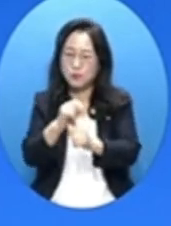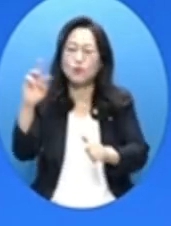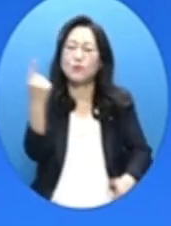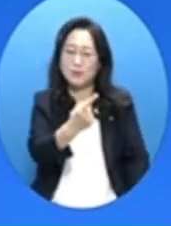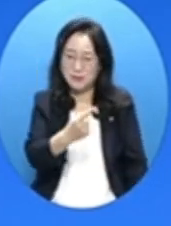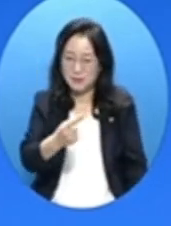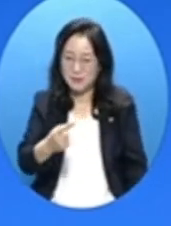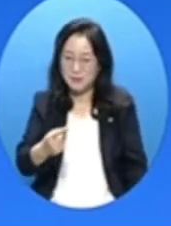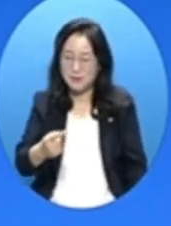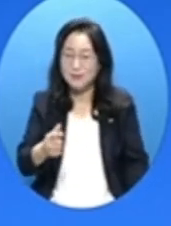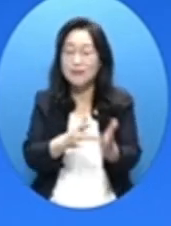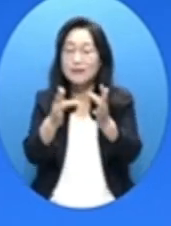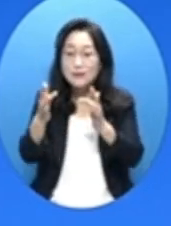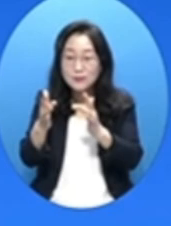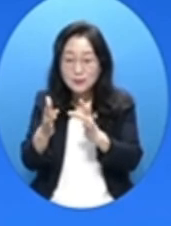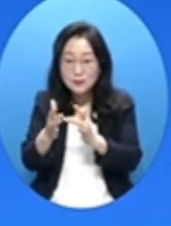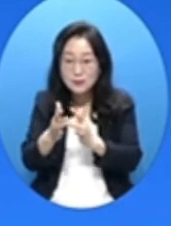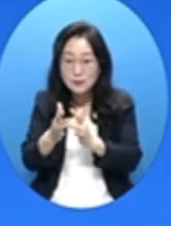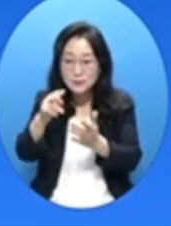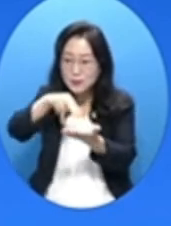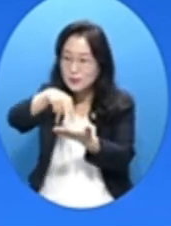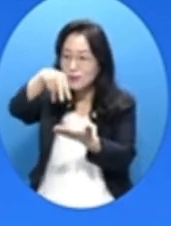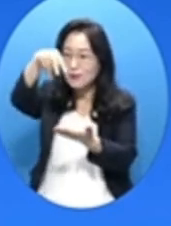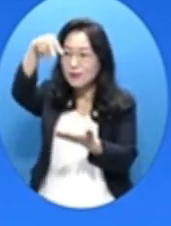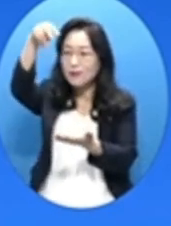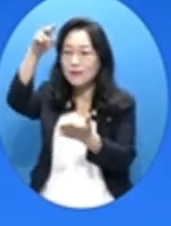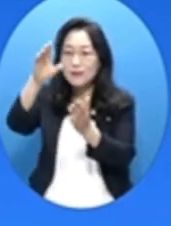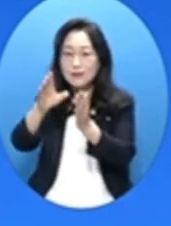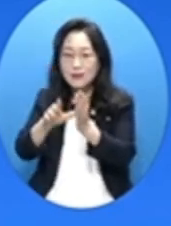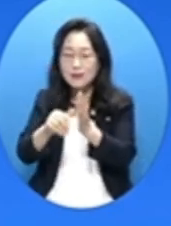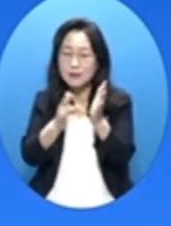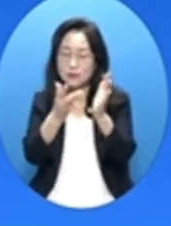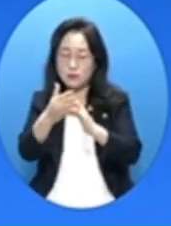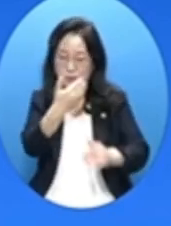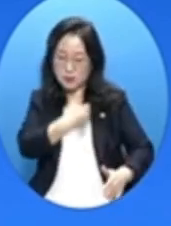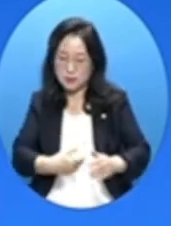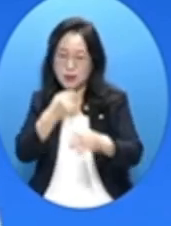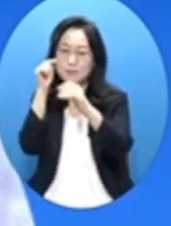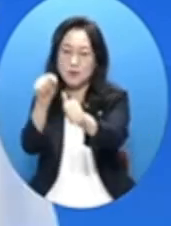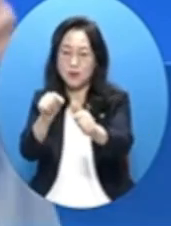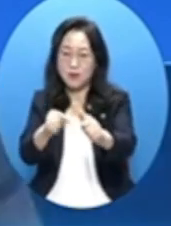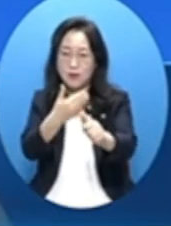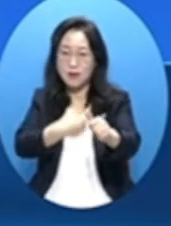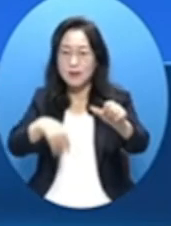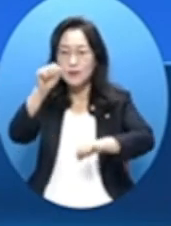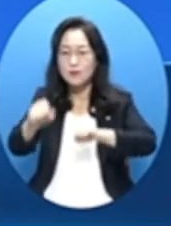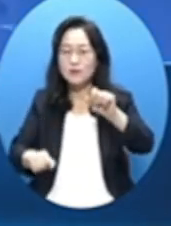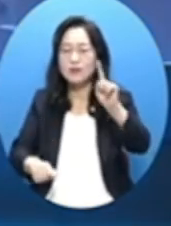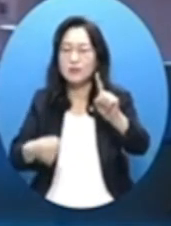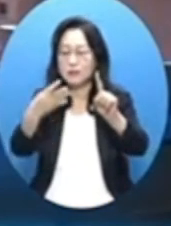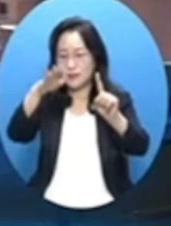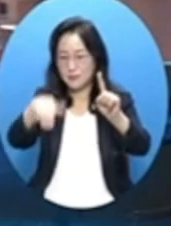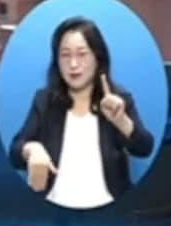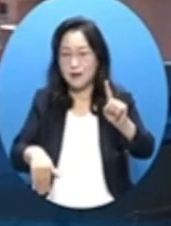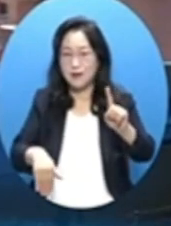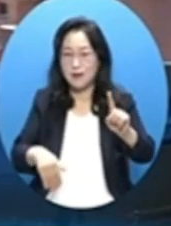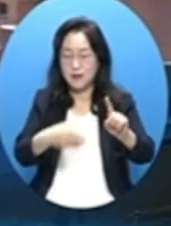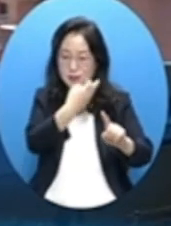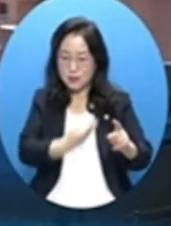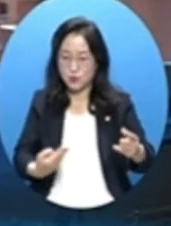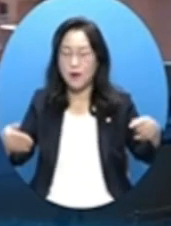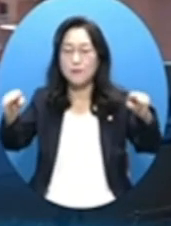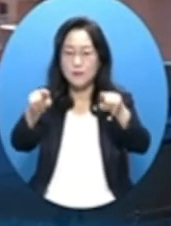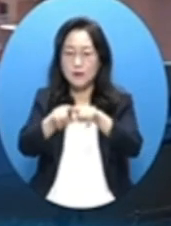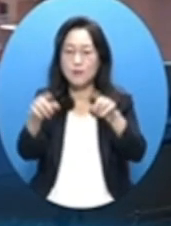예수님께서 승천하실 때 저들에게 분부하셨습니다. 사도행전 1장 4절 5절입니다. 사도와 함께 모이사